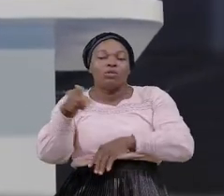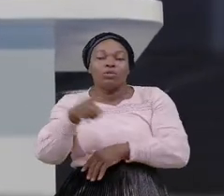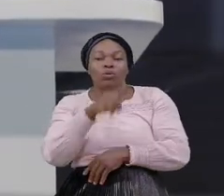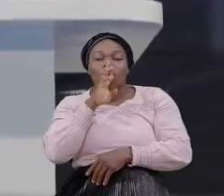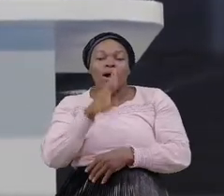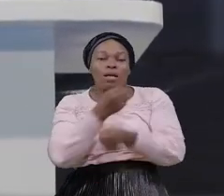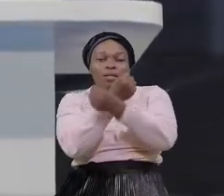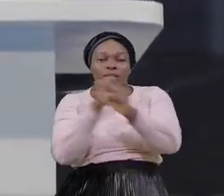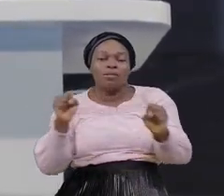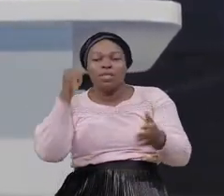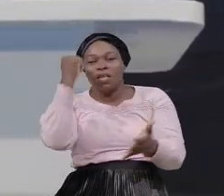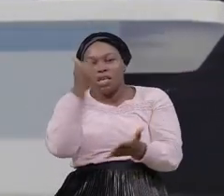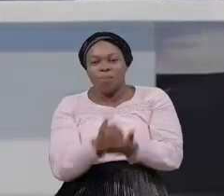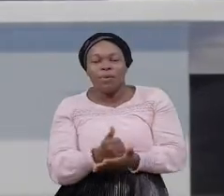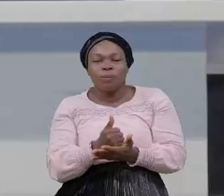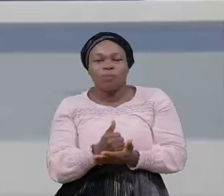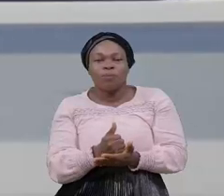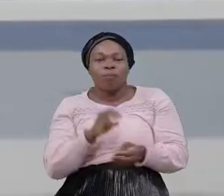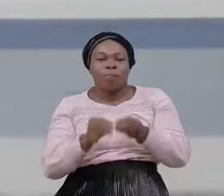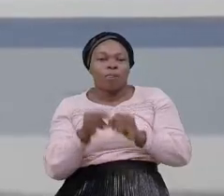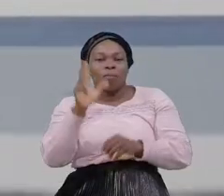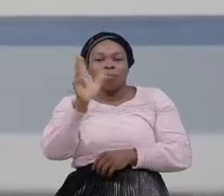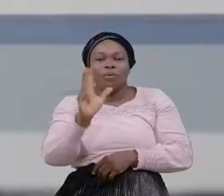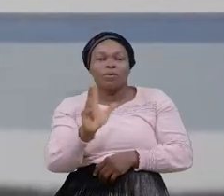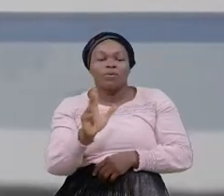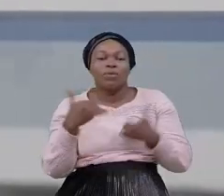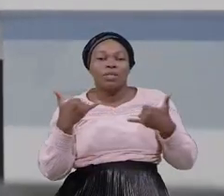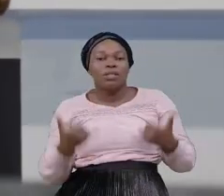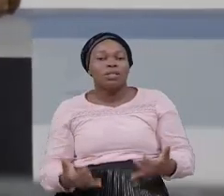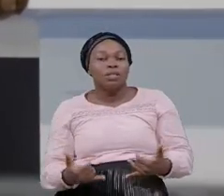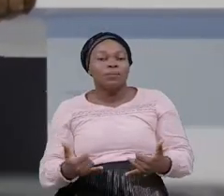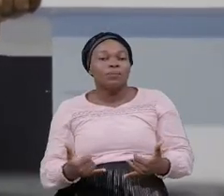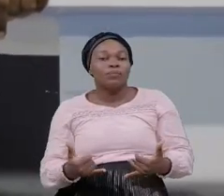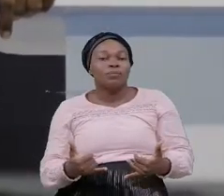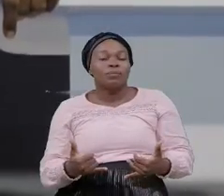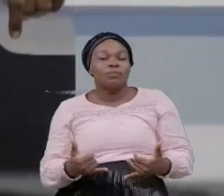sauvés. Allons à la troisième partie, troisième point maintenant.